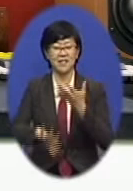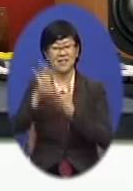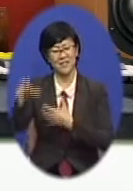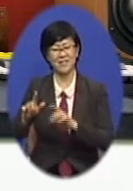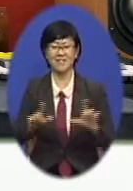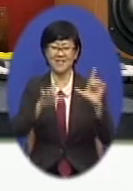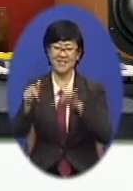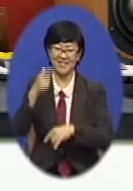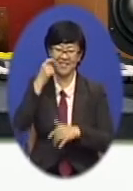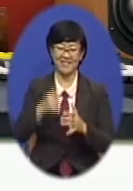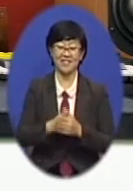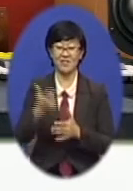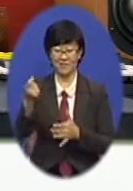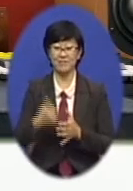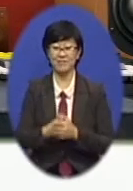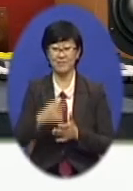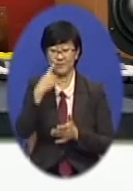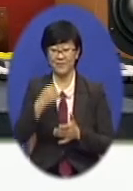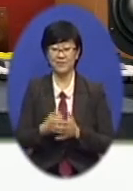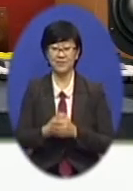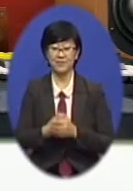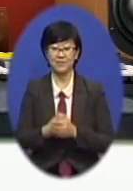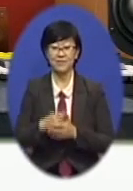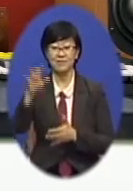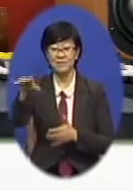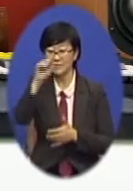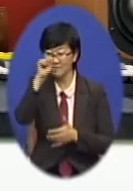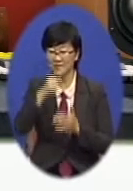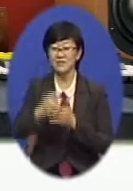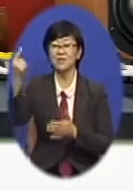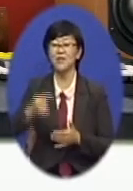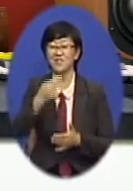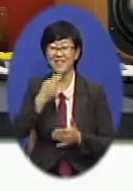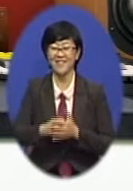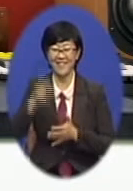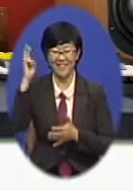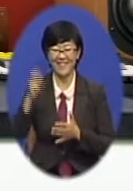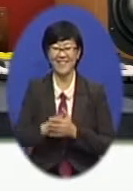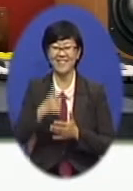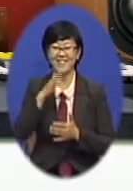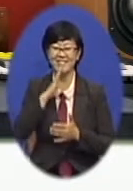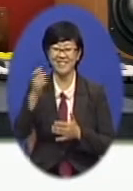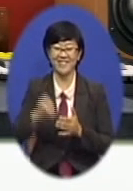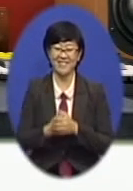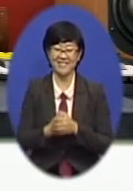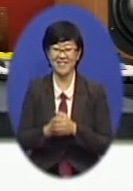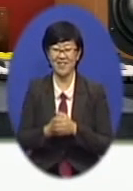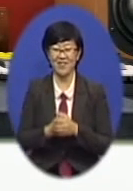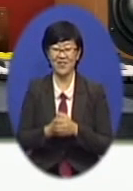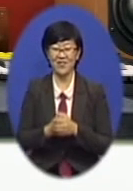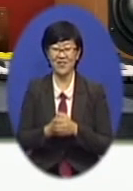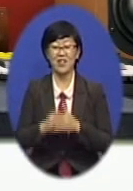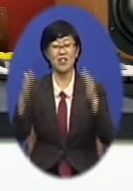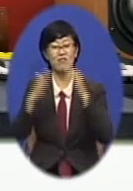살아. 그럼. 예, 우리 어머님이 거기가 좋아서 봐 여기 안 오시지. 그럼요. 거기서 네.